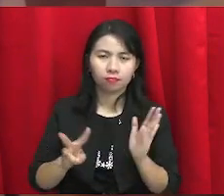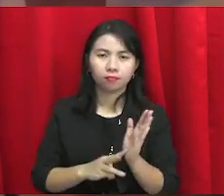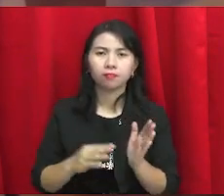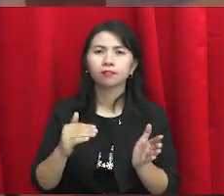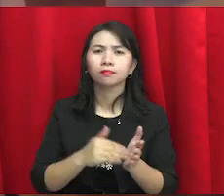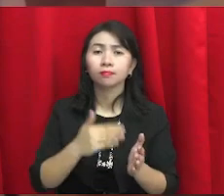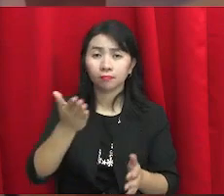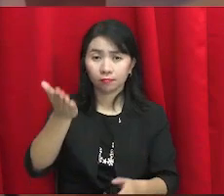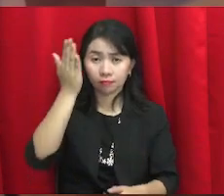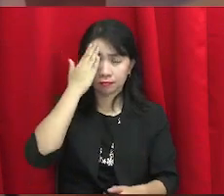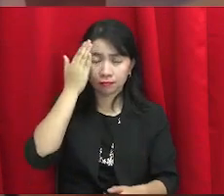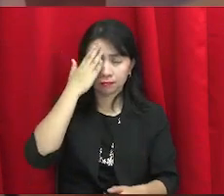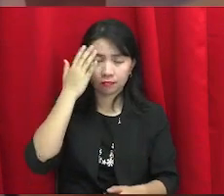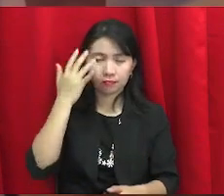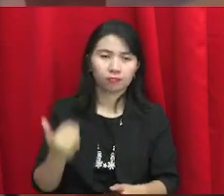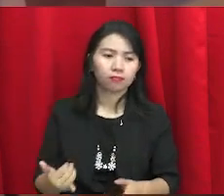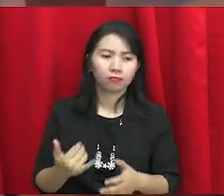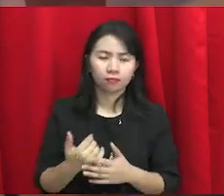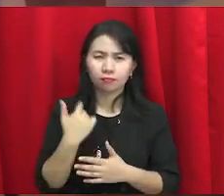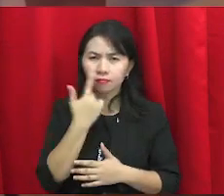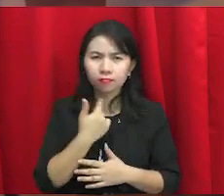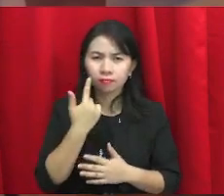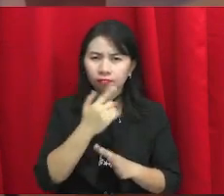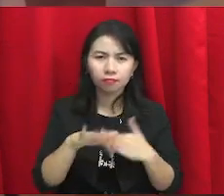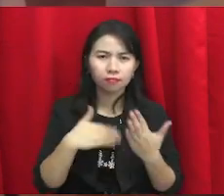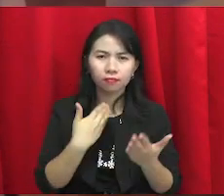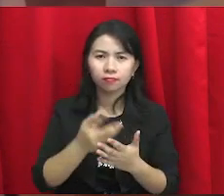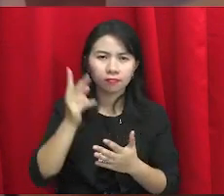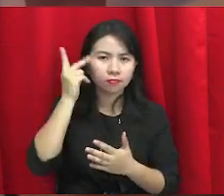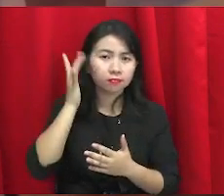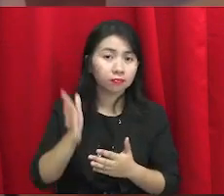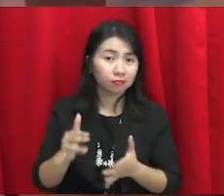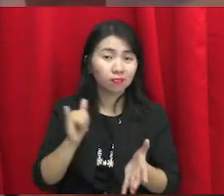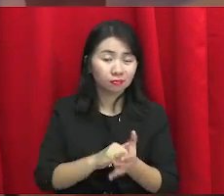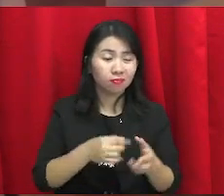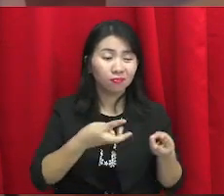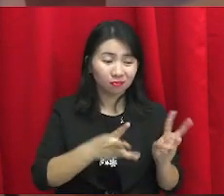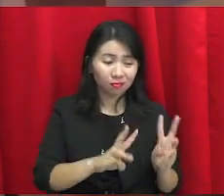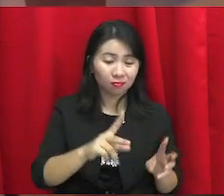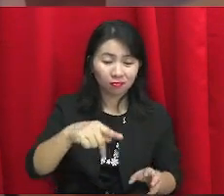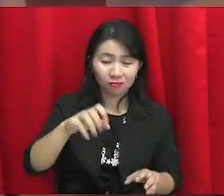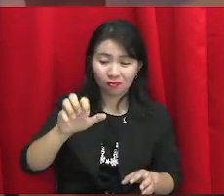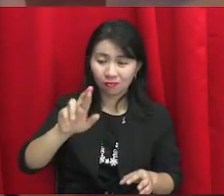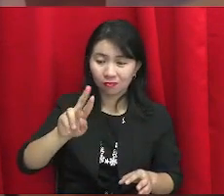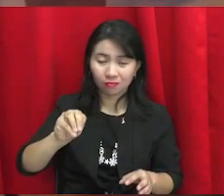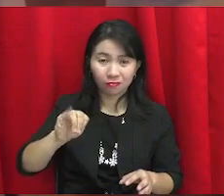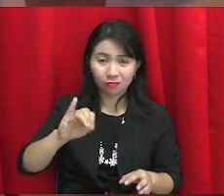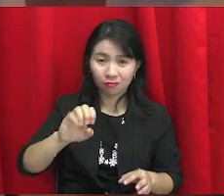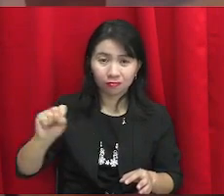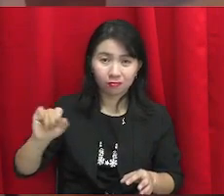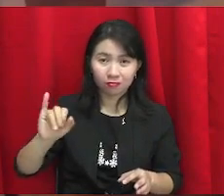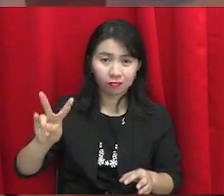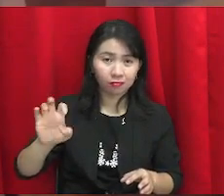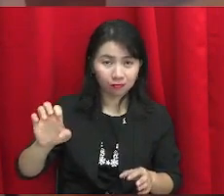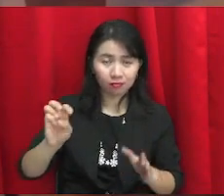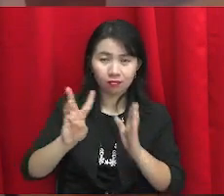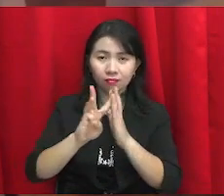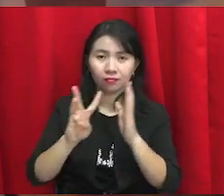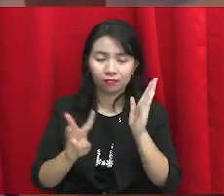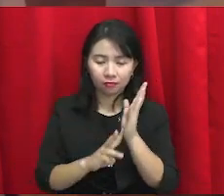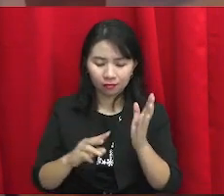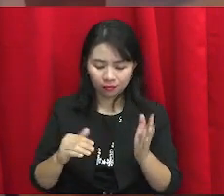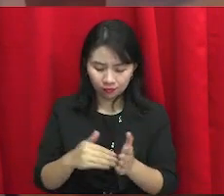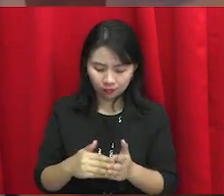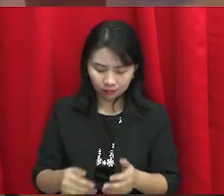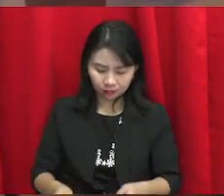nyo, sino mong mga pastors na tuturo ng mga ganyan, ng mga permissive will na yan,